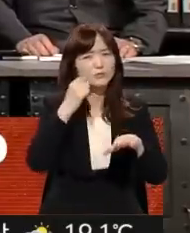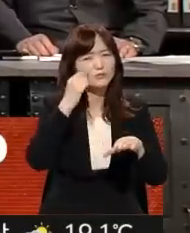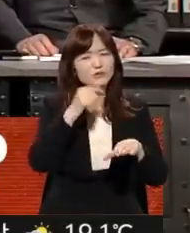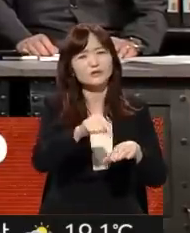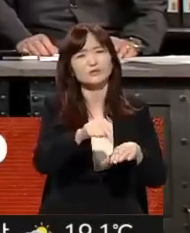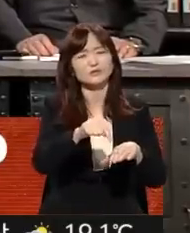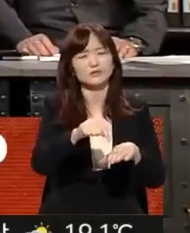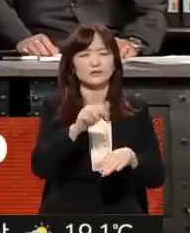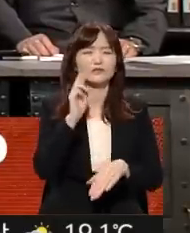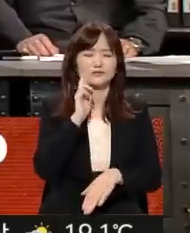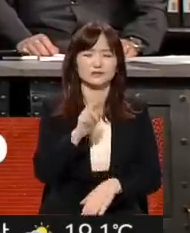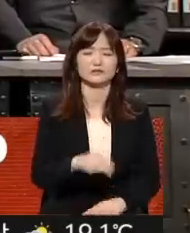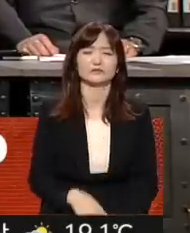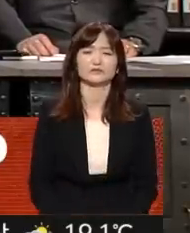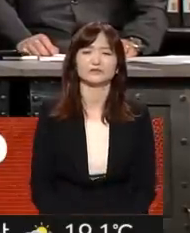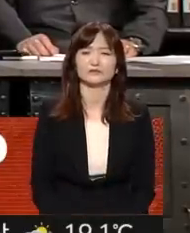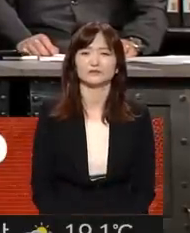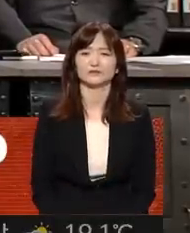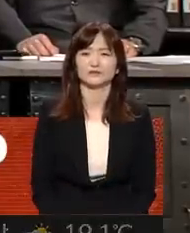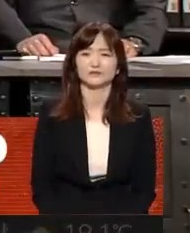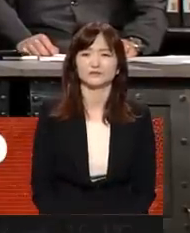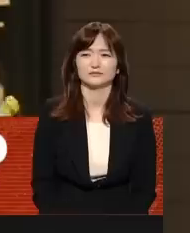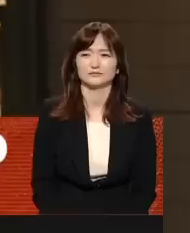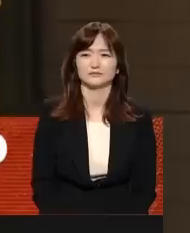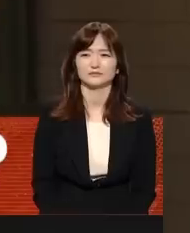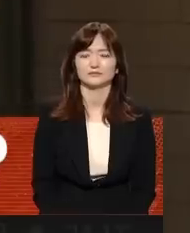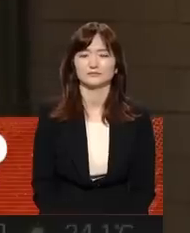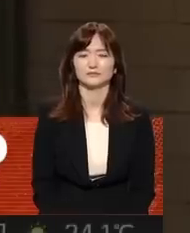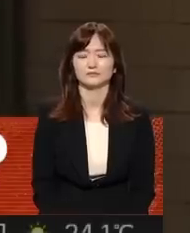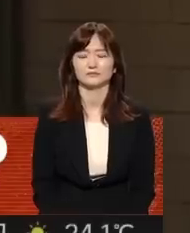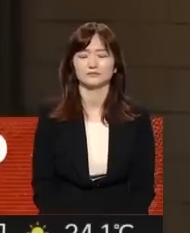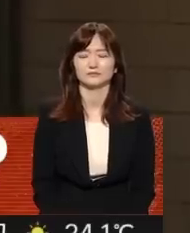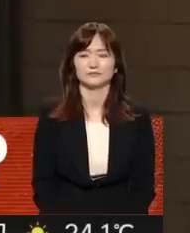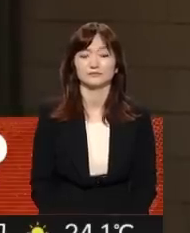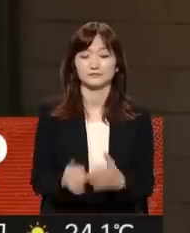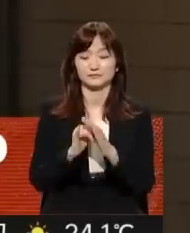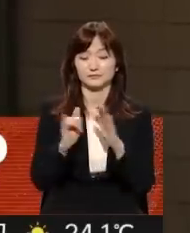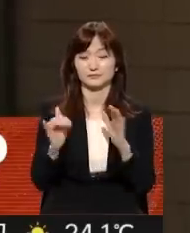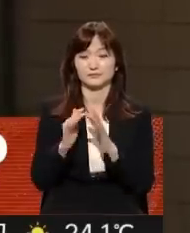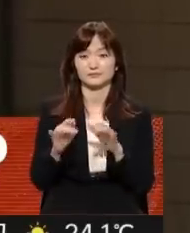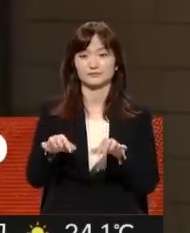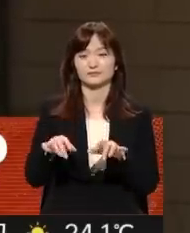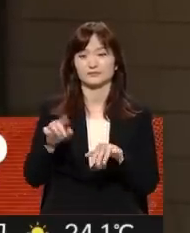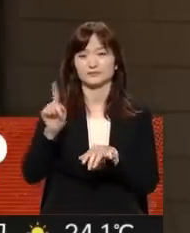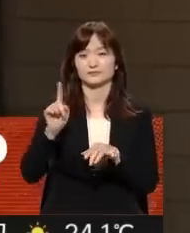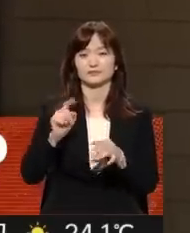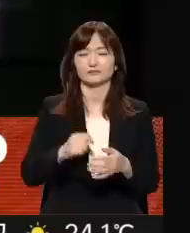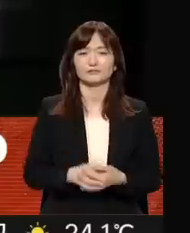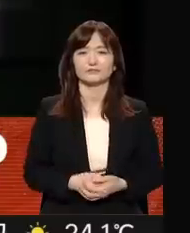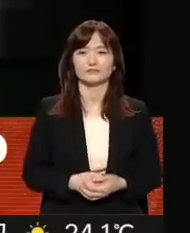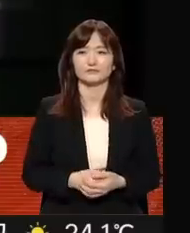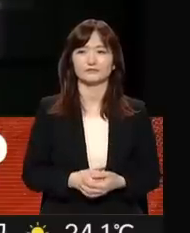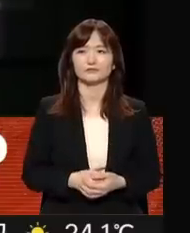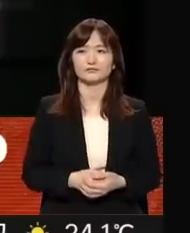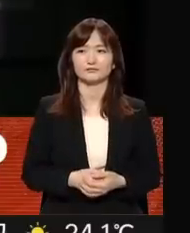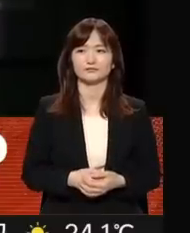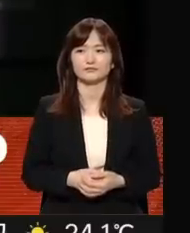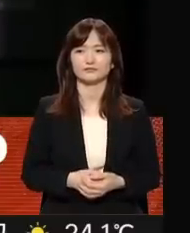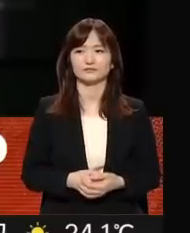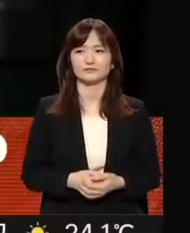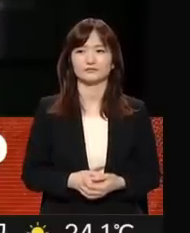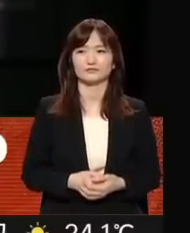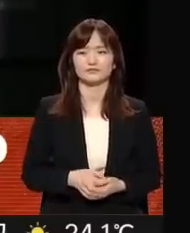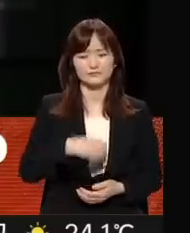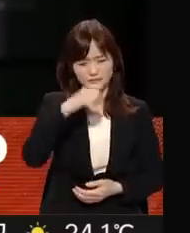아, 그렇군요. 알겠습니다. 자, 이 기자, 우리 가족 여러분들 많은 얘기 주시네요. 네, 많은 생각 주시고 계신데요. 일단